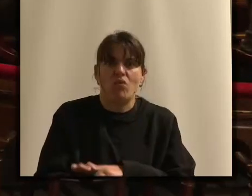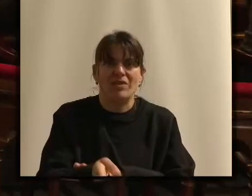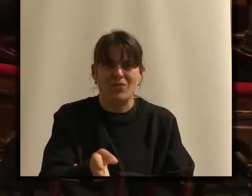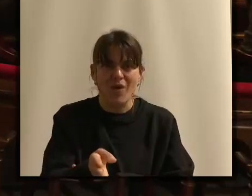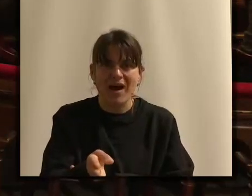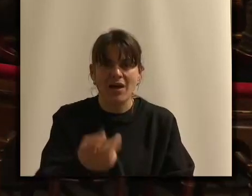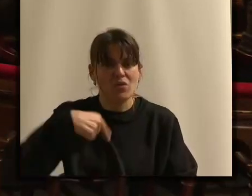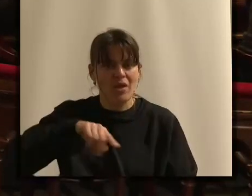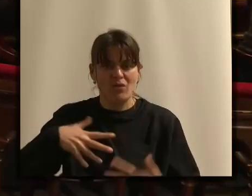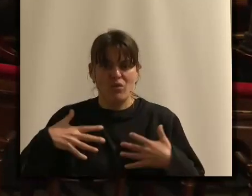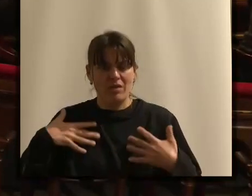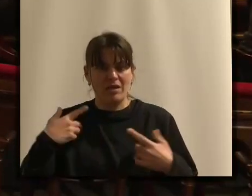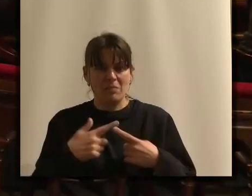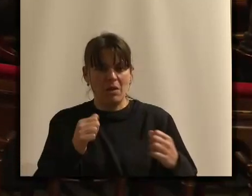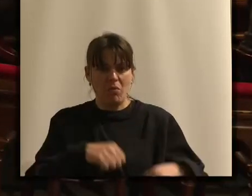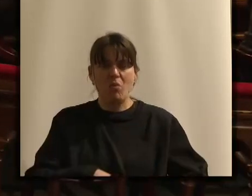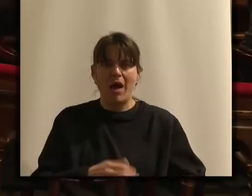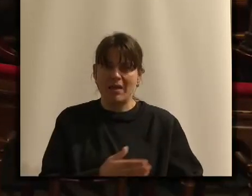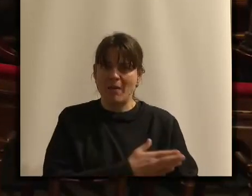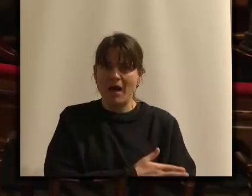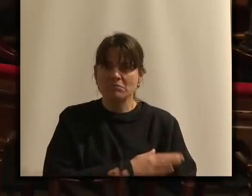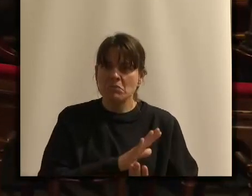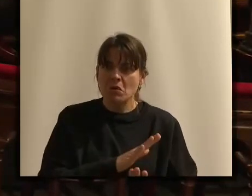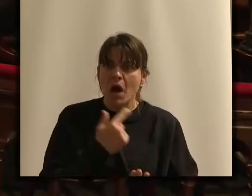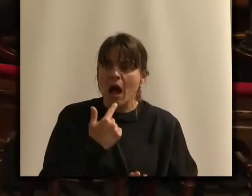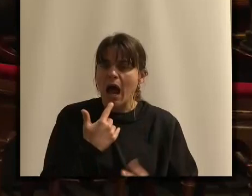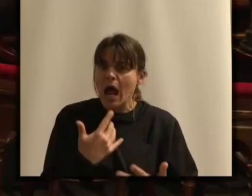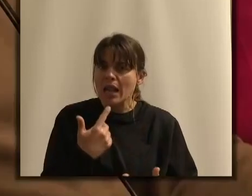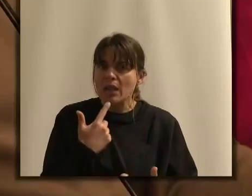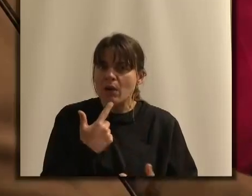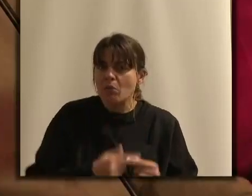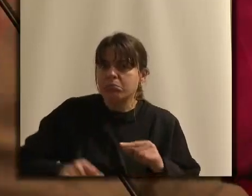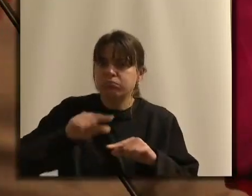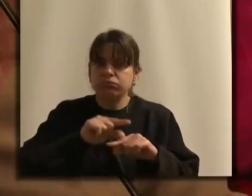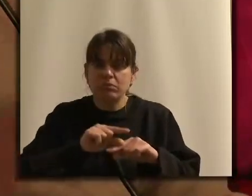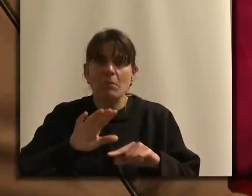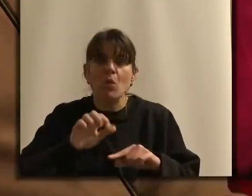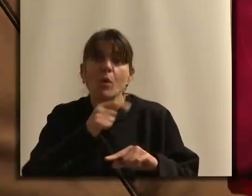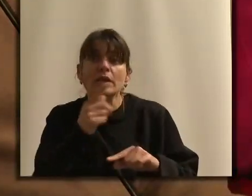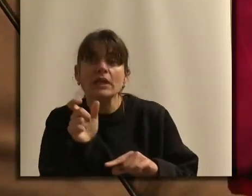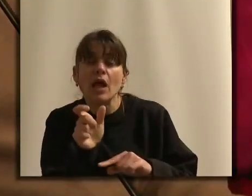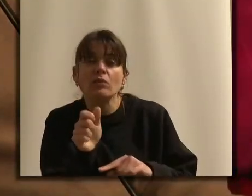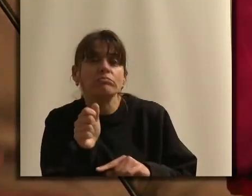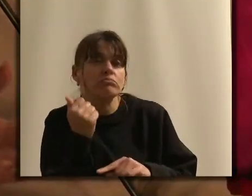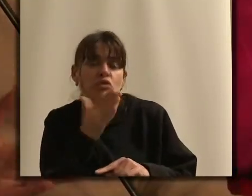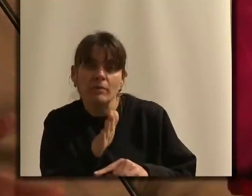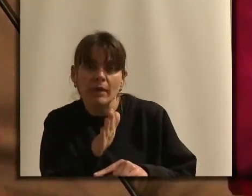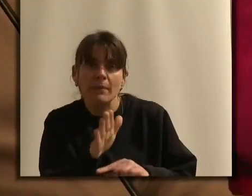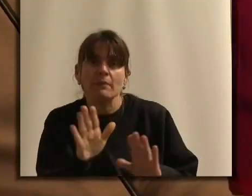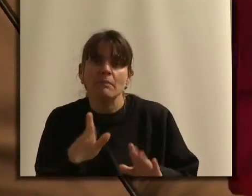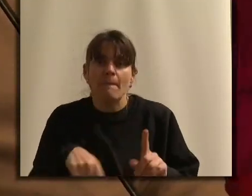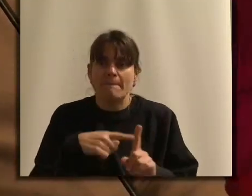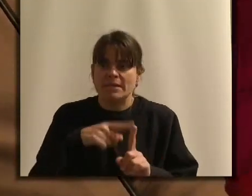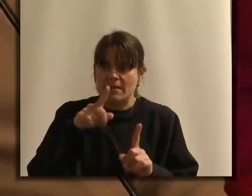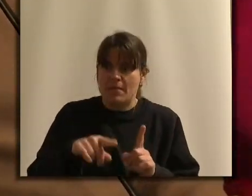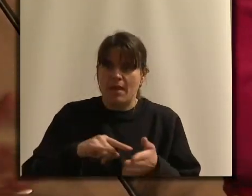n'hagués aprovat, i ara de cop sembla que perquè hi ha aquest sobrecost, que tampoc sabem en quina quantitat, suposadament estaria aquest sobrecost, i que a